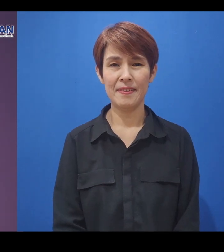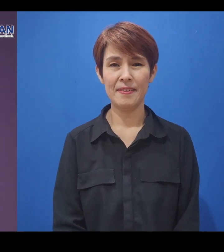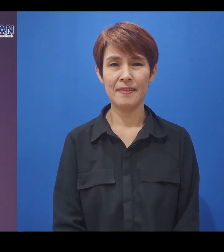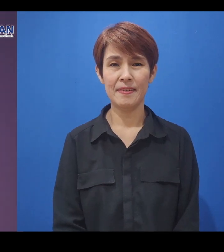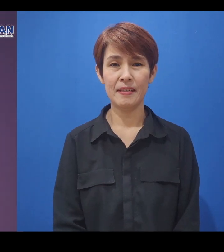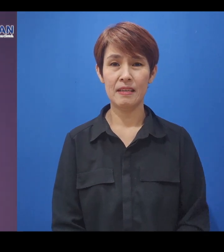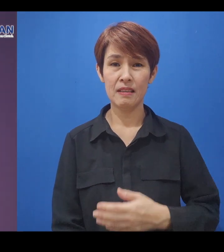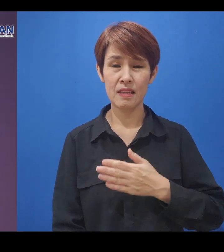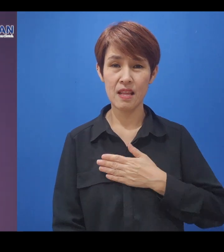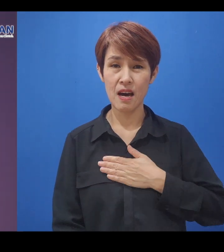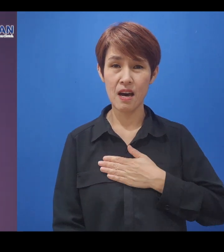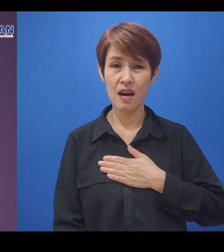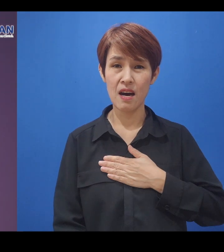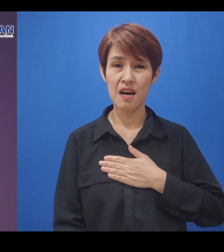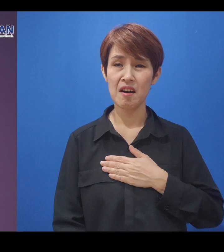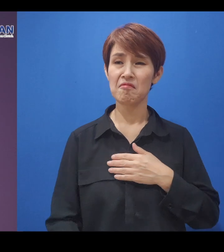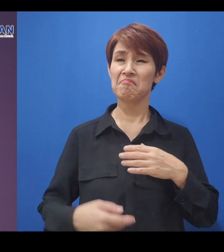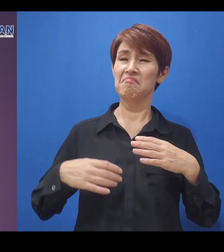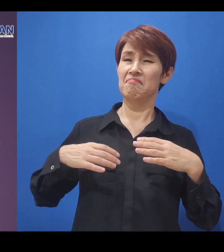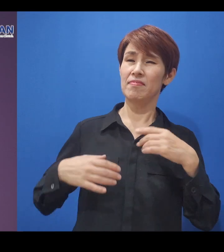자신을 높일 수가 없는 건